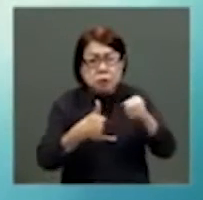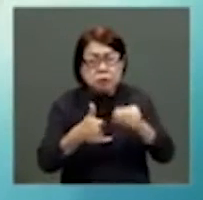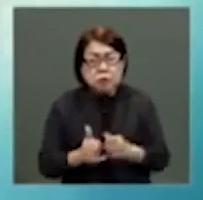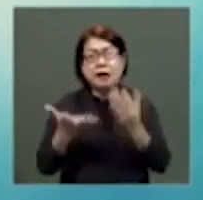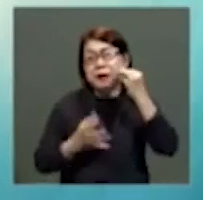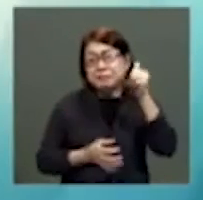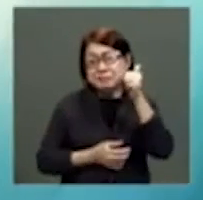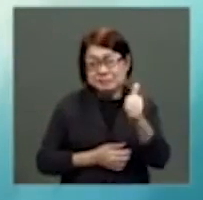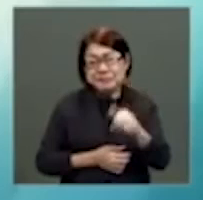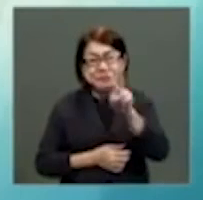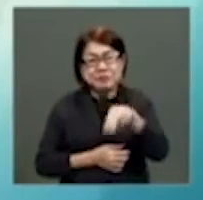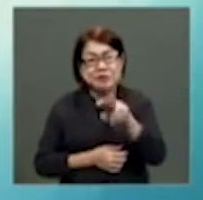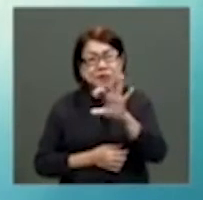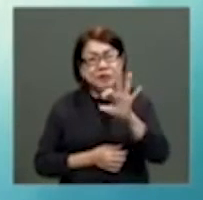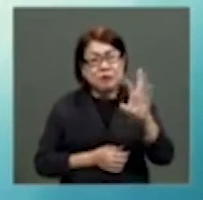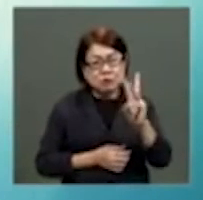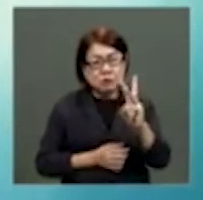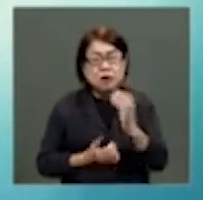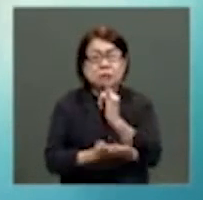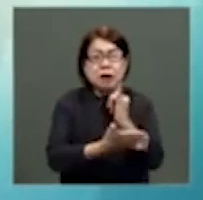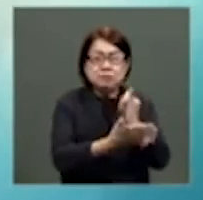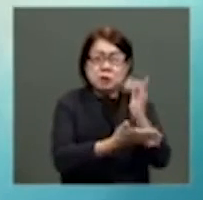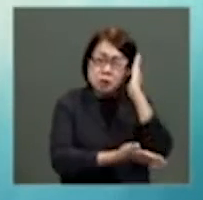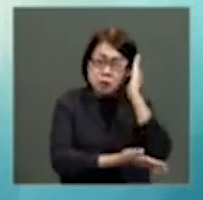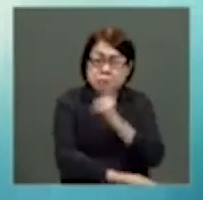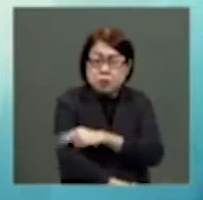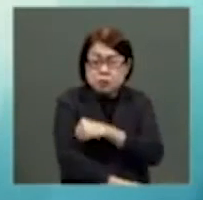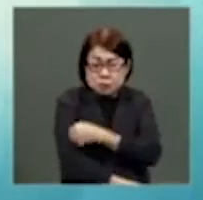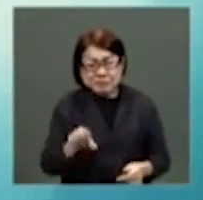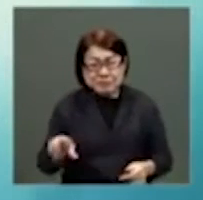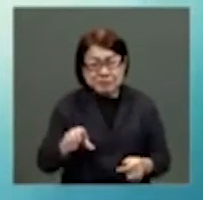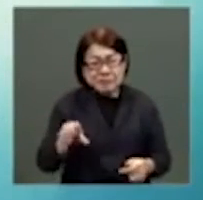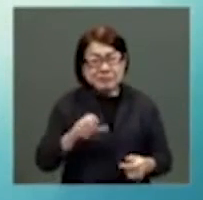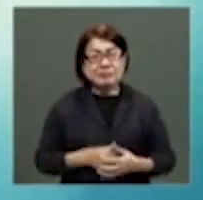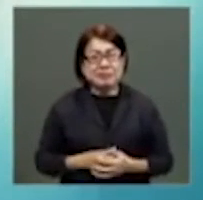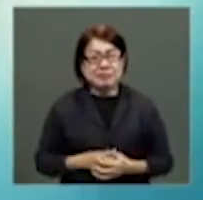6,754 นะครับยังรักษาตัวอยู่ในโรงพยาบาลเป็นตัวกรอบสีเขียวเนี่ยนะครับ